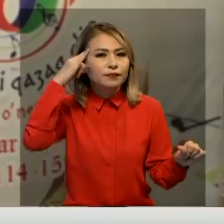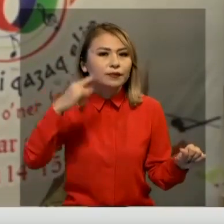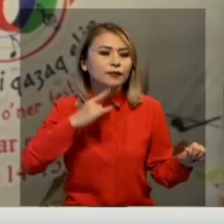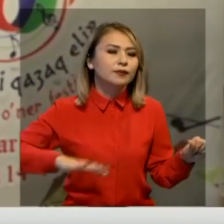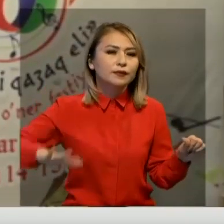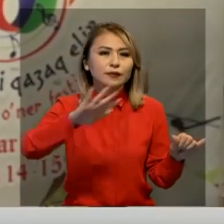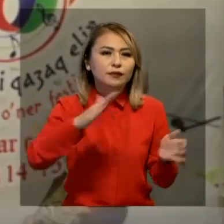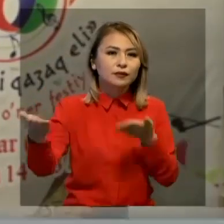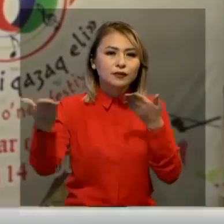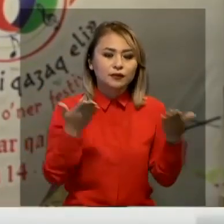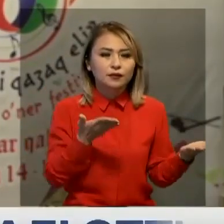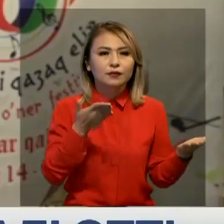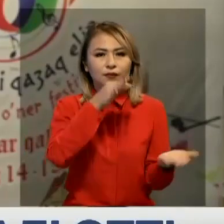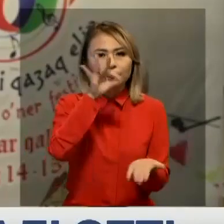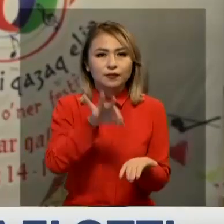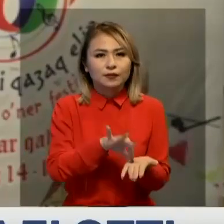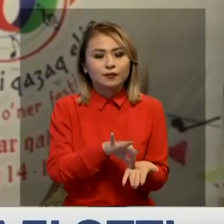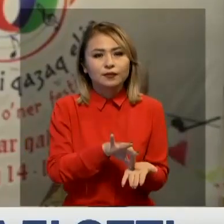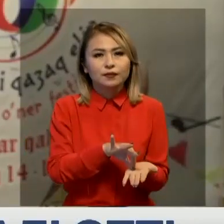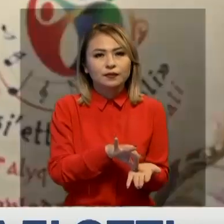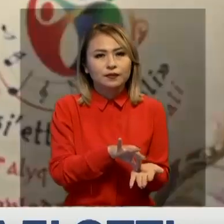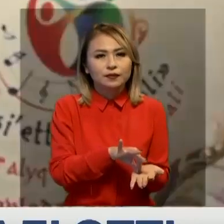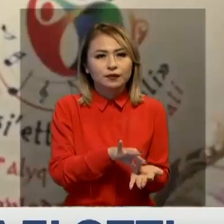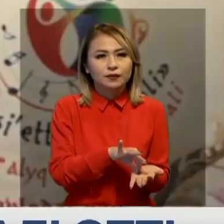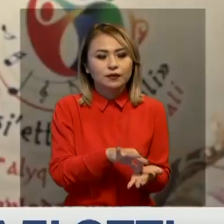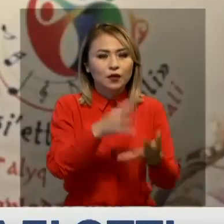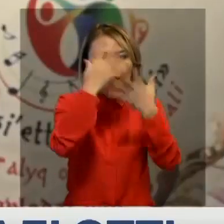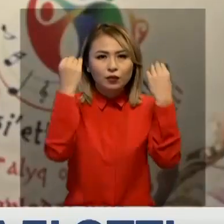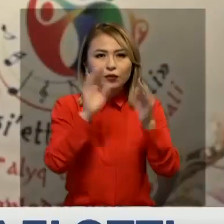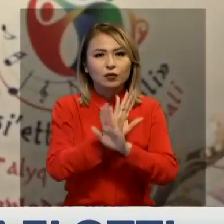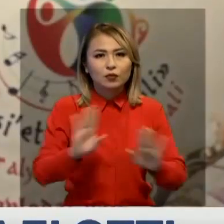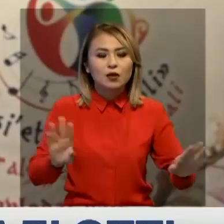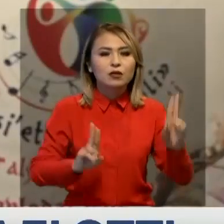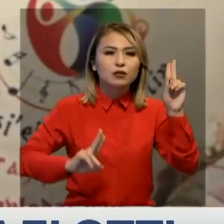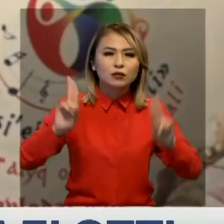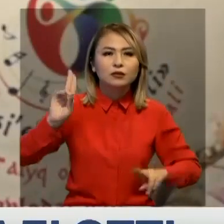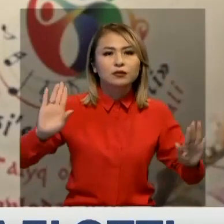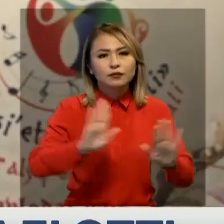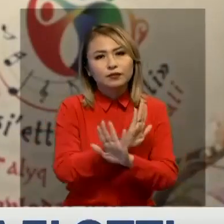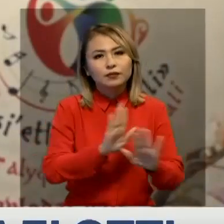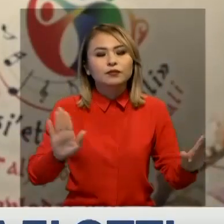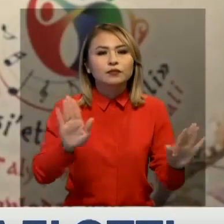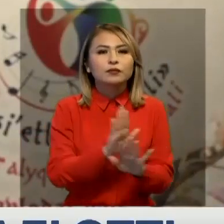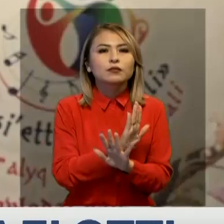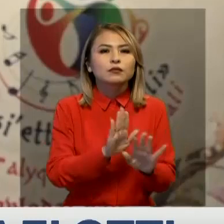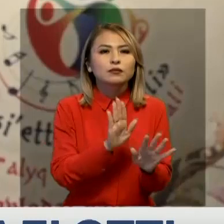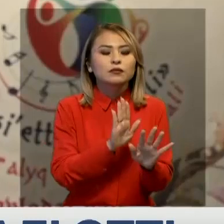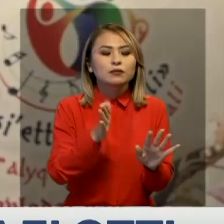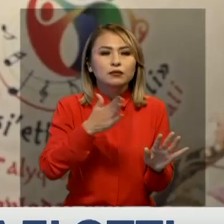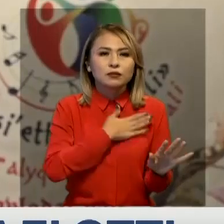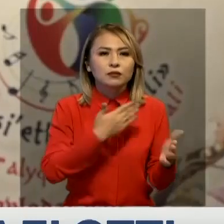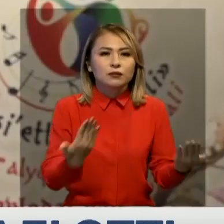еліне шақыруға мақсат тұтып өткізіп отырмыз. Ұмытылмаған салт-дәстүрі, ән, жыры, күйі